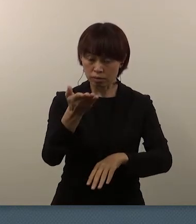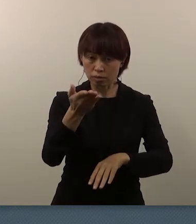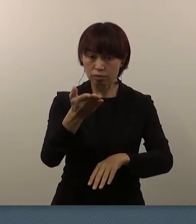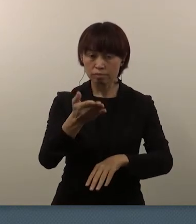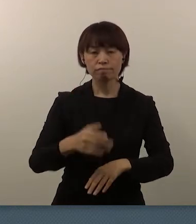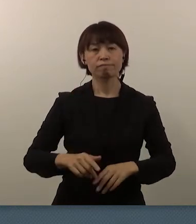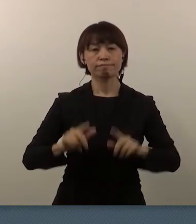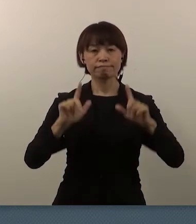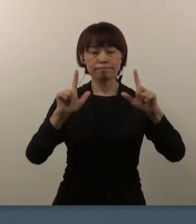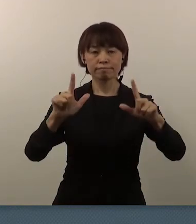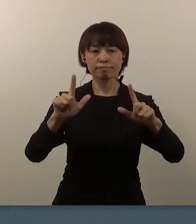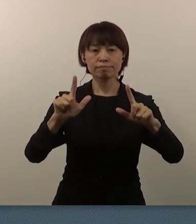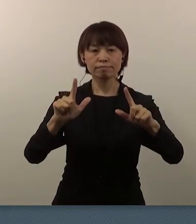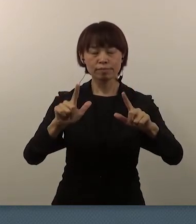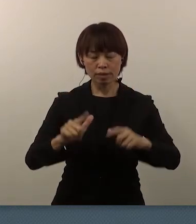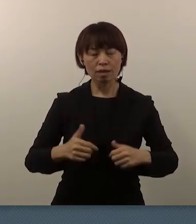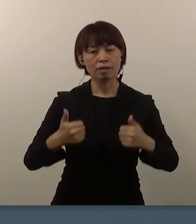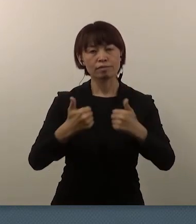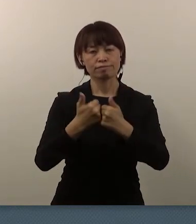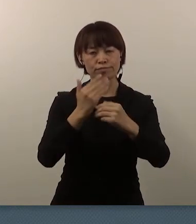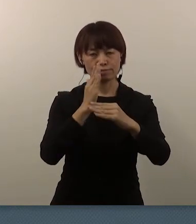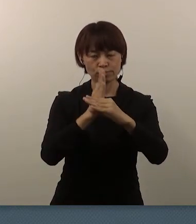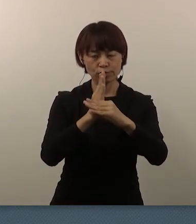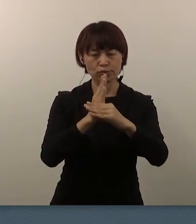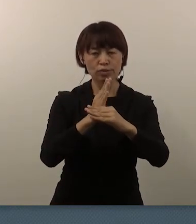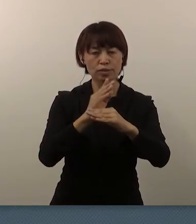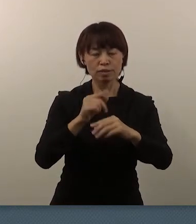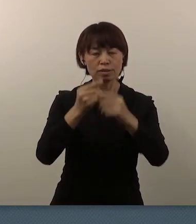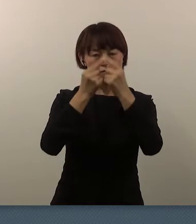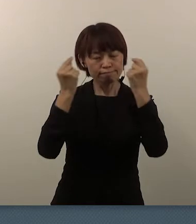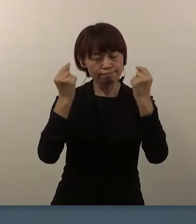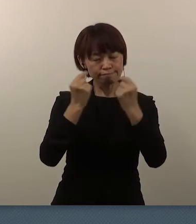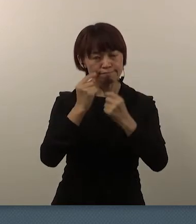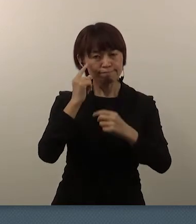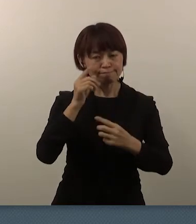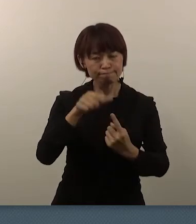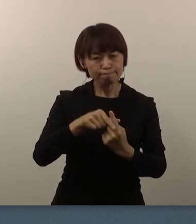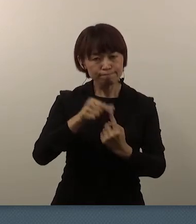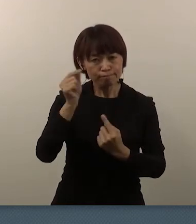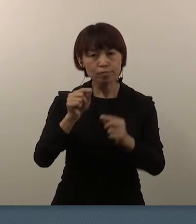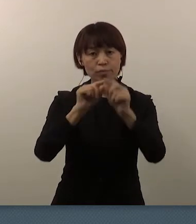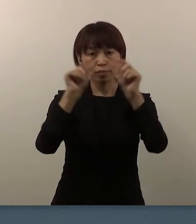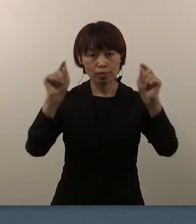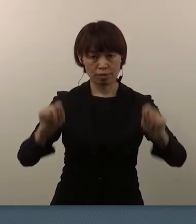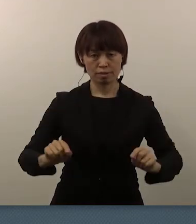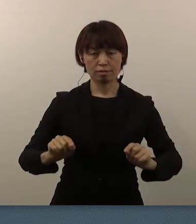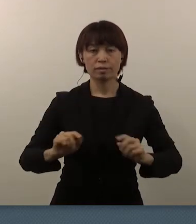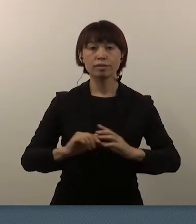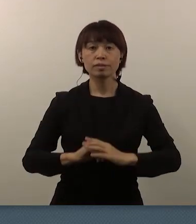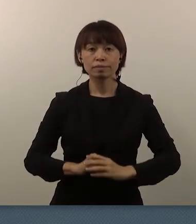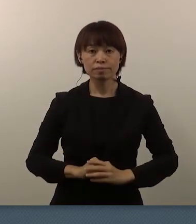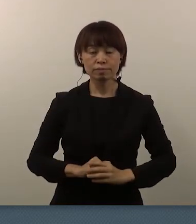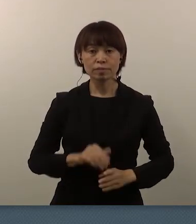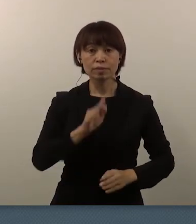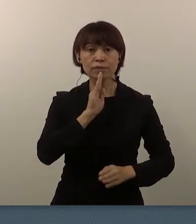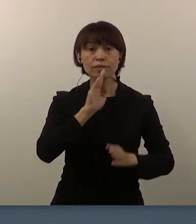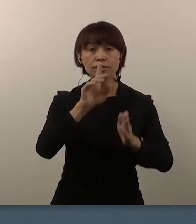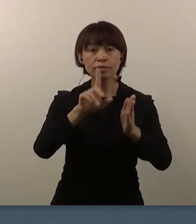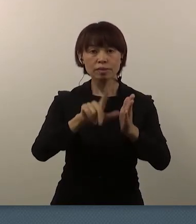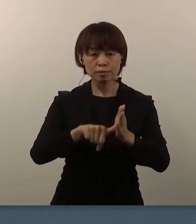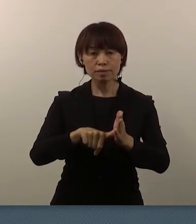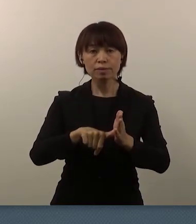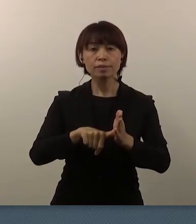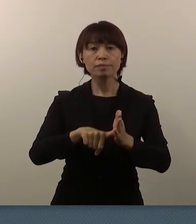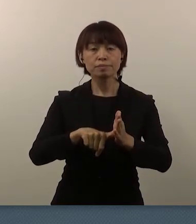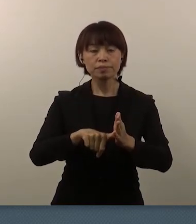中ですね。まあ、これはなかなかデリケートな問題でありましてね、まあ、本来ならば私の気持ちとしては皆さんの一人お一